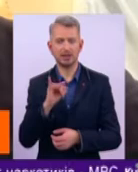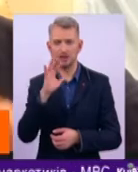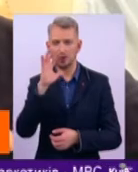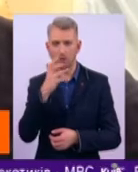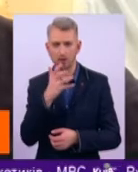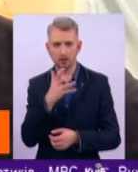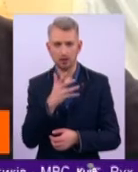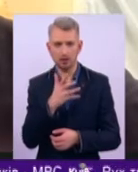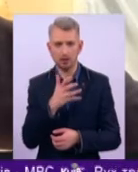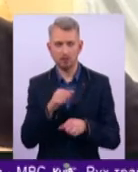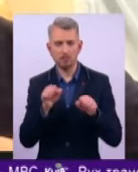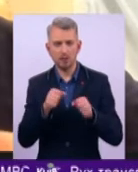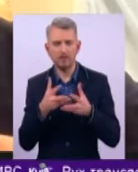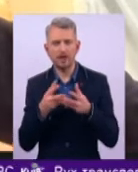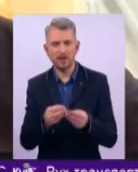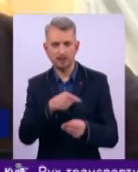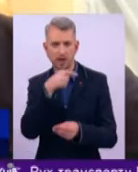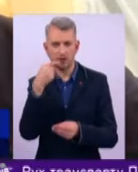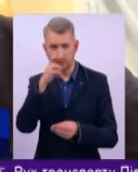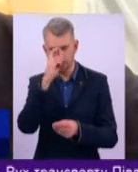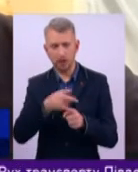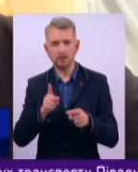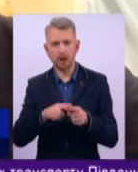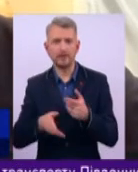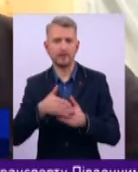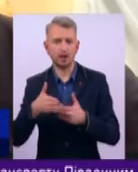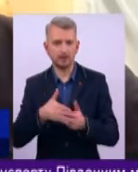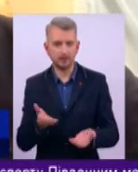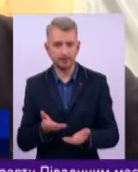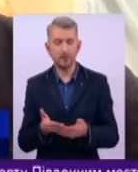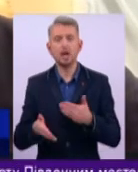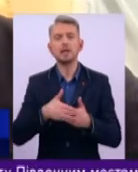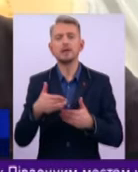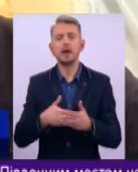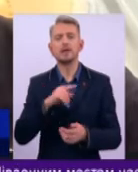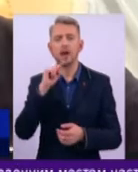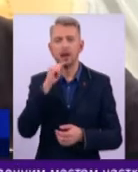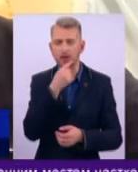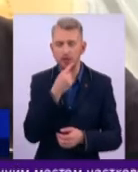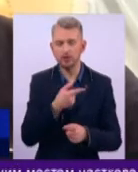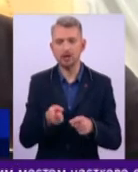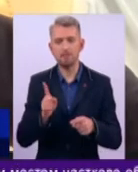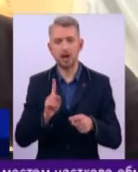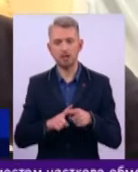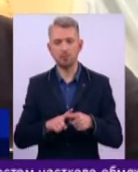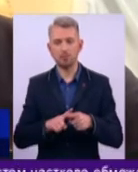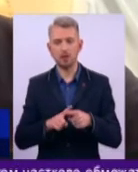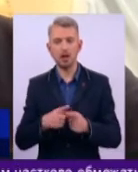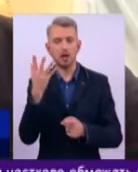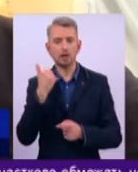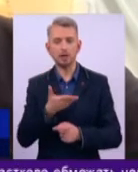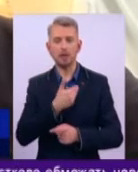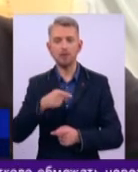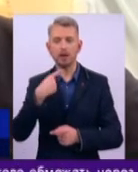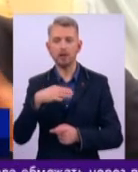серьезный механизм воздействия на Российскую Федерацию – это однозначно санкции. Санкции экономические. И поэтому, когда мы говорим